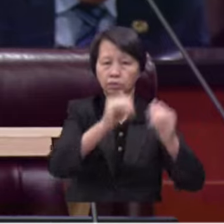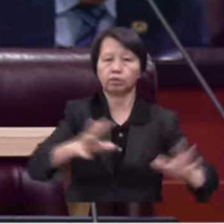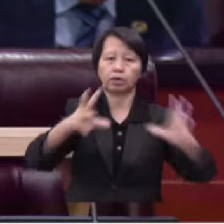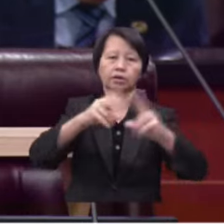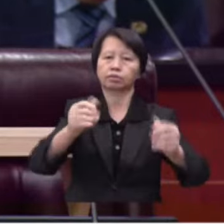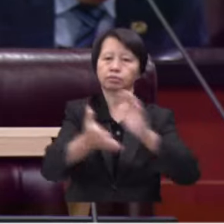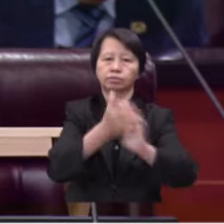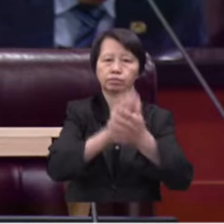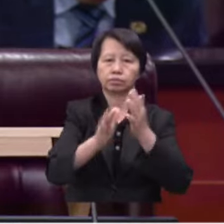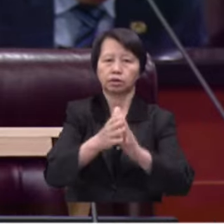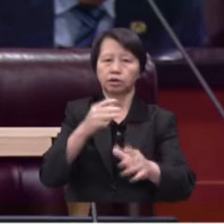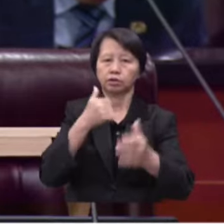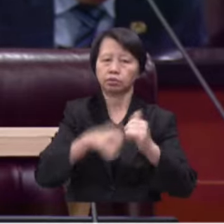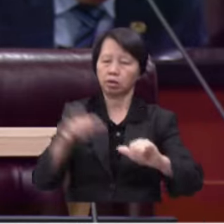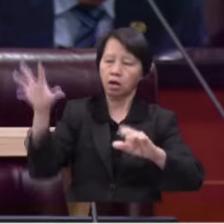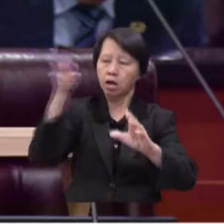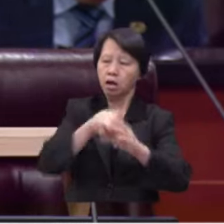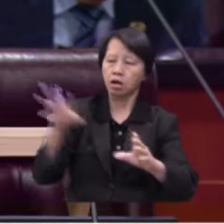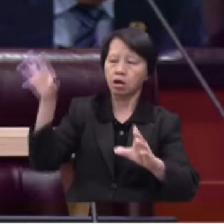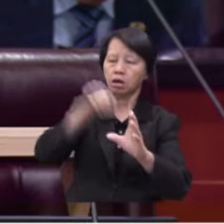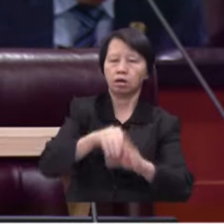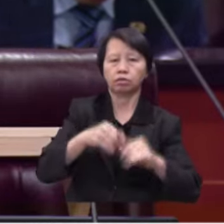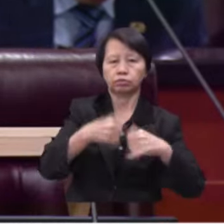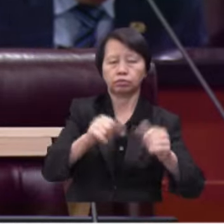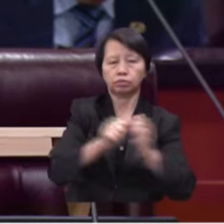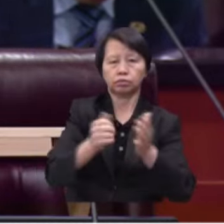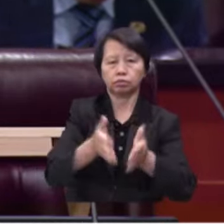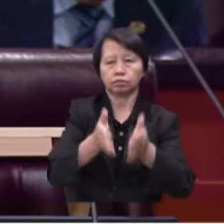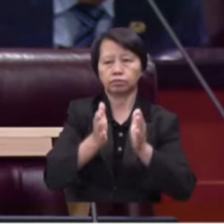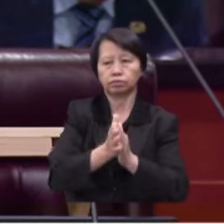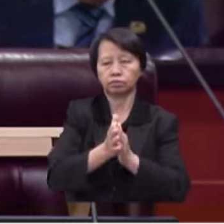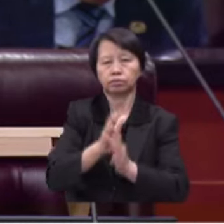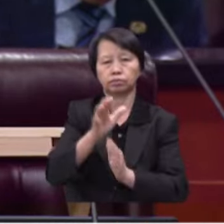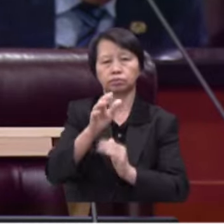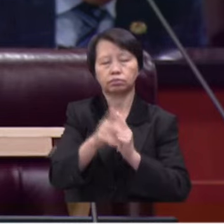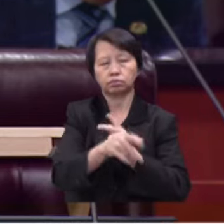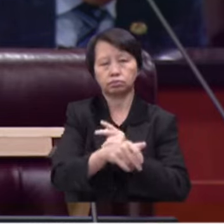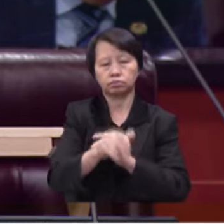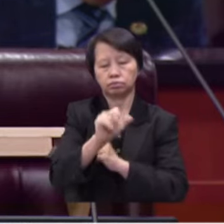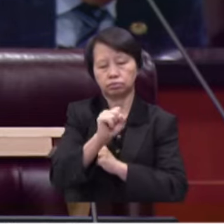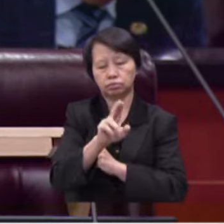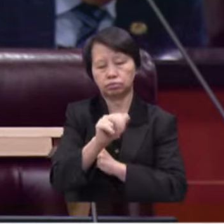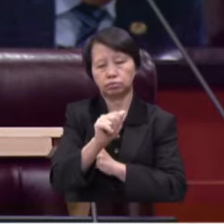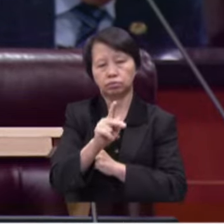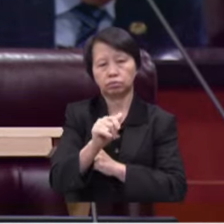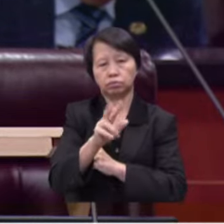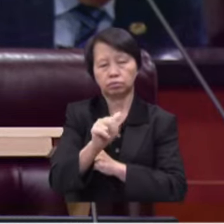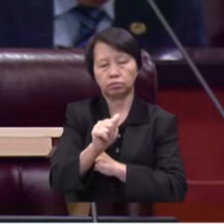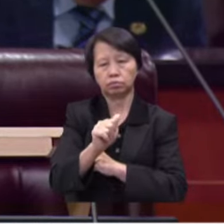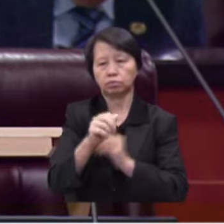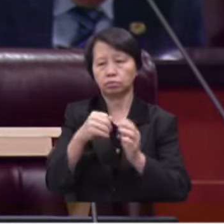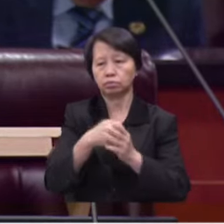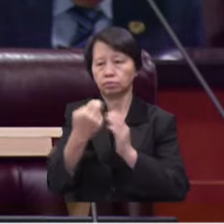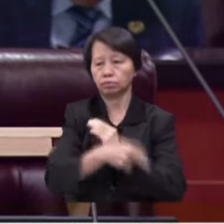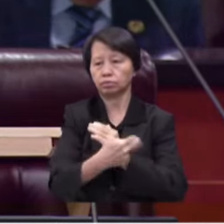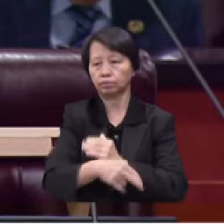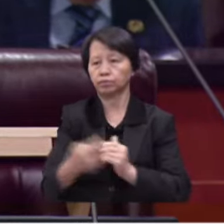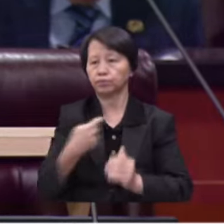kemasukan berterusan pelarian dan permohonan keluarga ke dalam negara kita terima kasih sudah